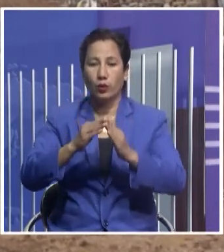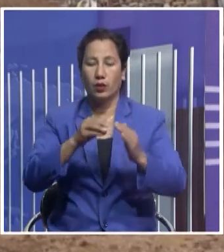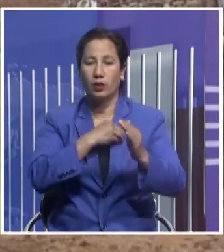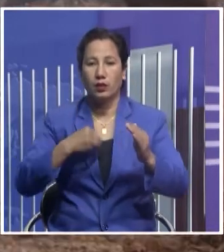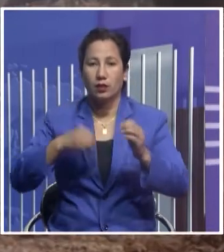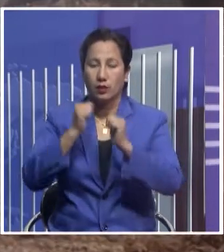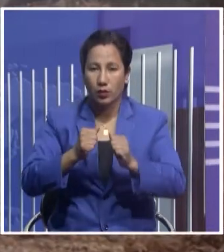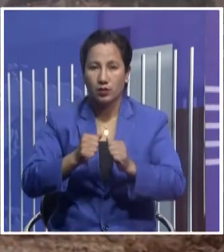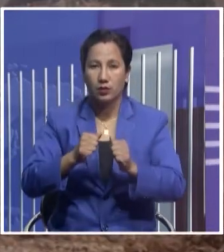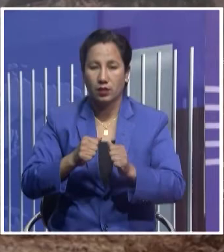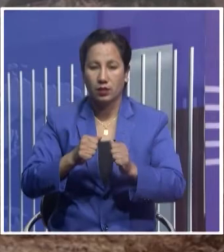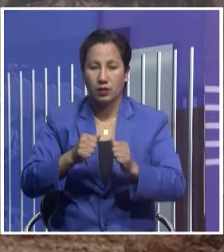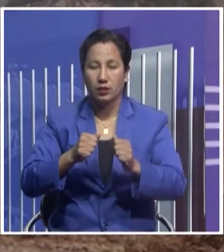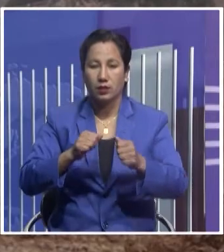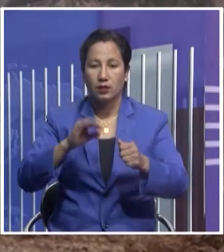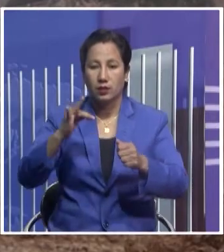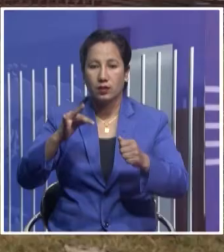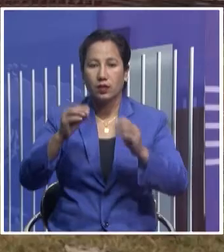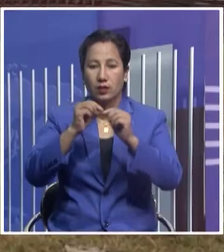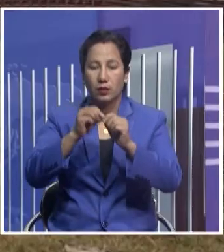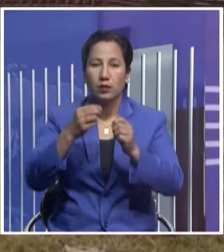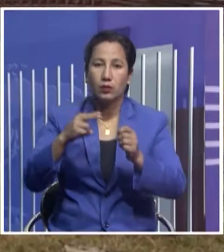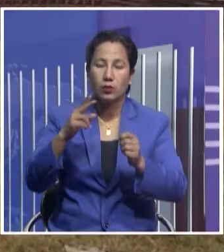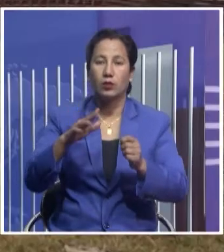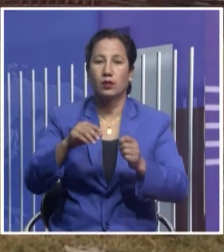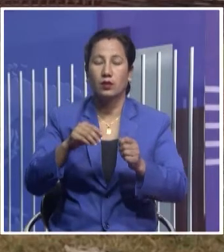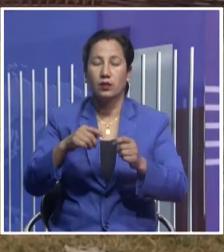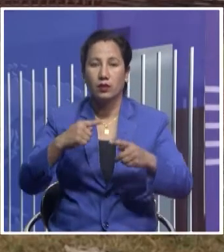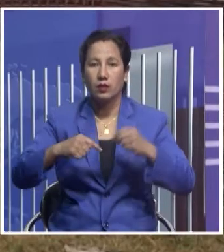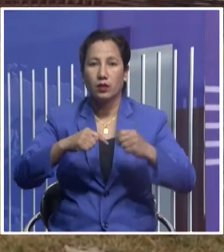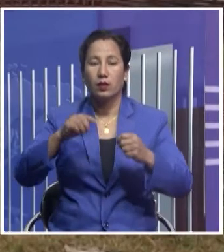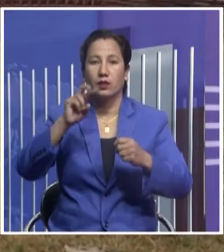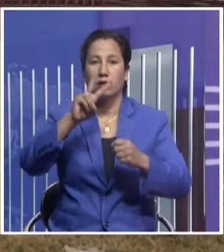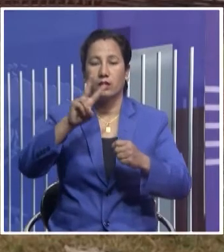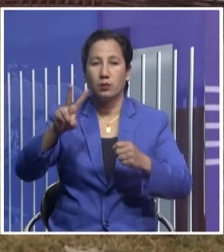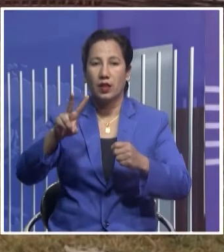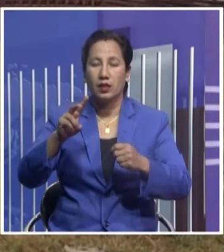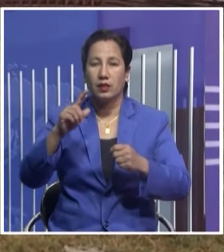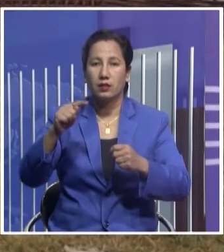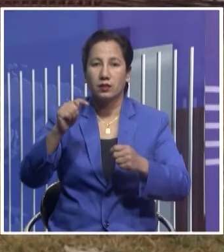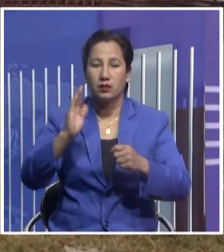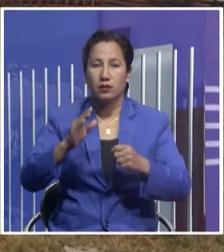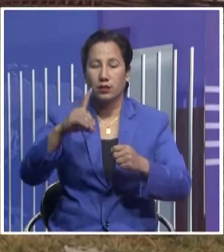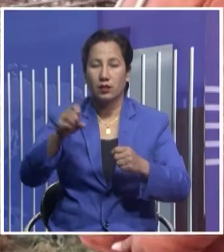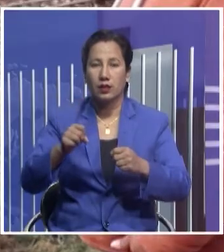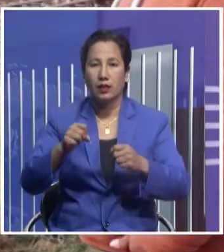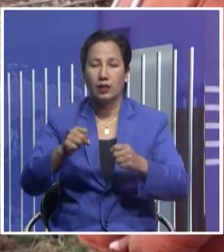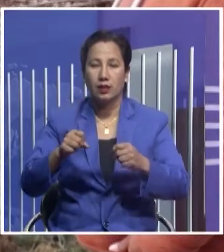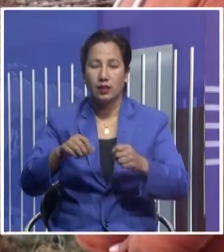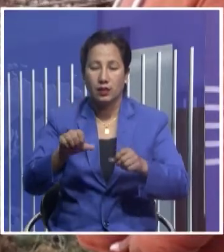चमेना गृहसहित शौचालय निर्माणको काम सुरु भएको हो करिब 22 कट्ठा जग्गामा निर्माण सुरु भएको प्रतिष्ठ ट्रमा सेन्टर निर्माणको काम